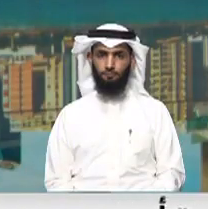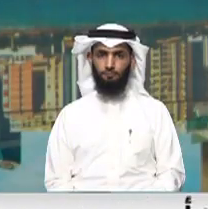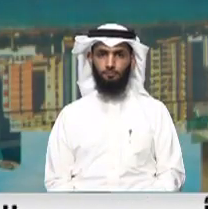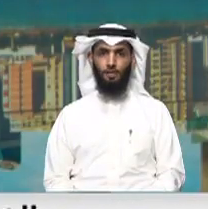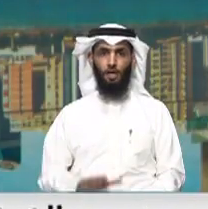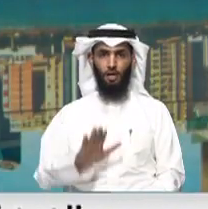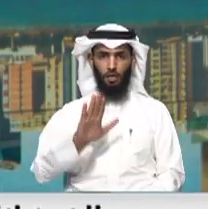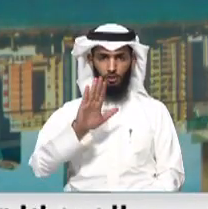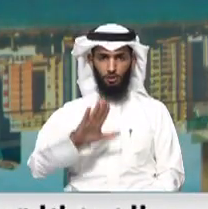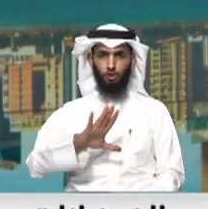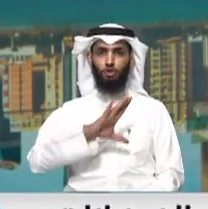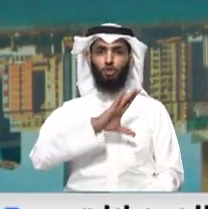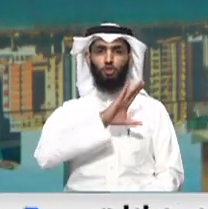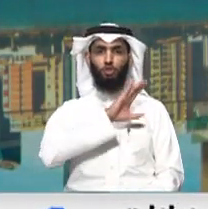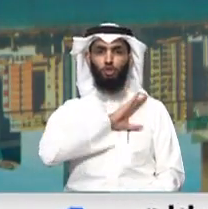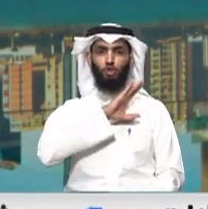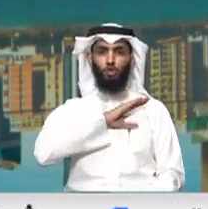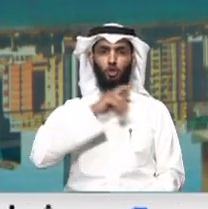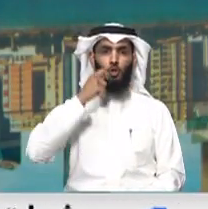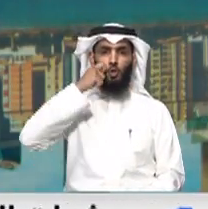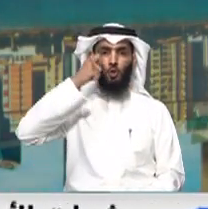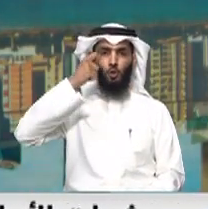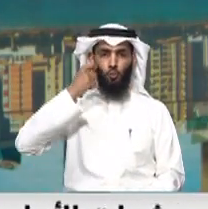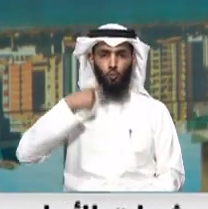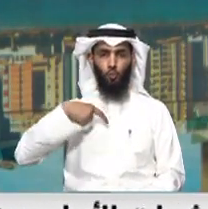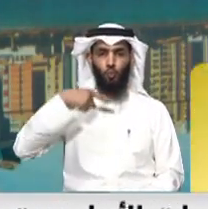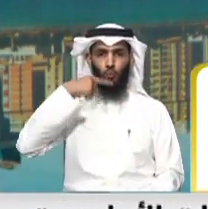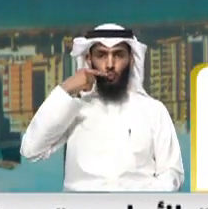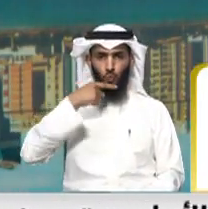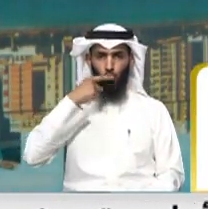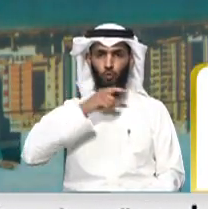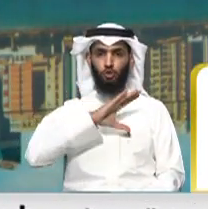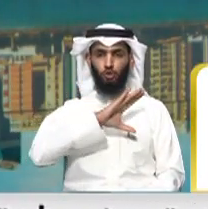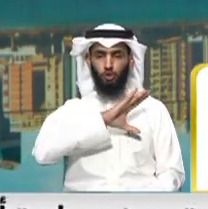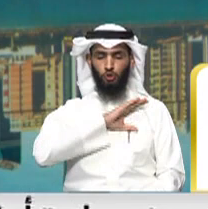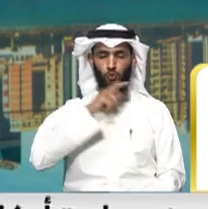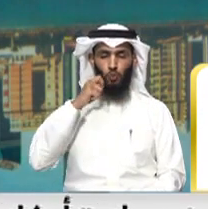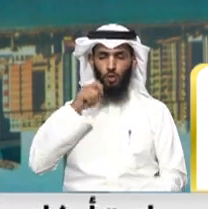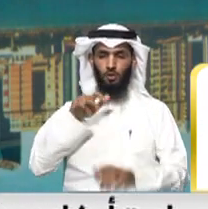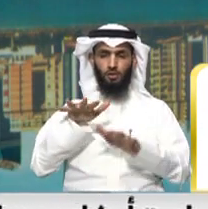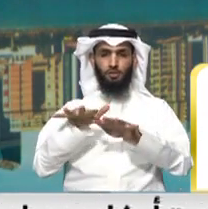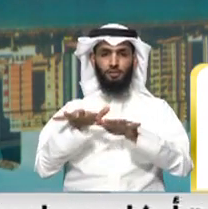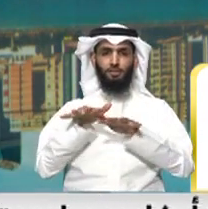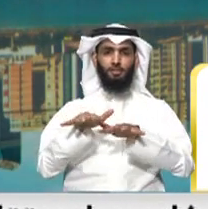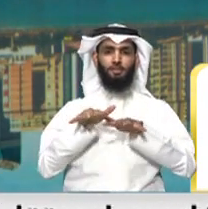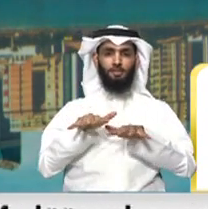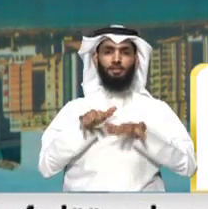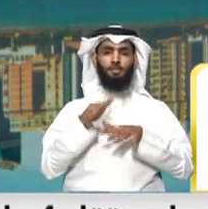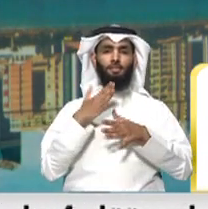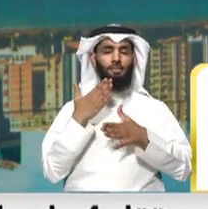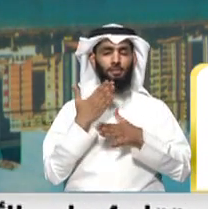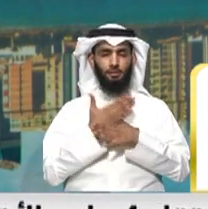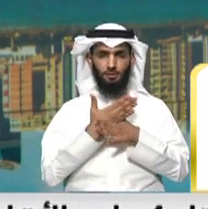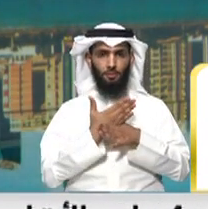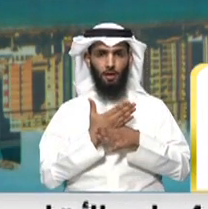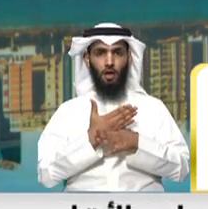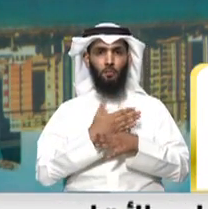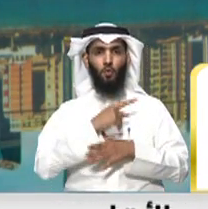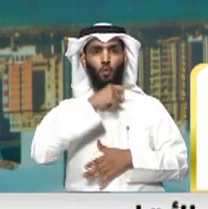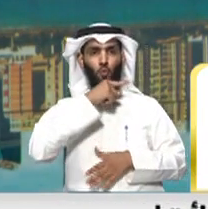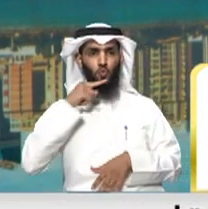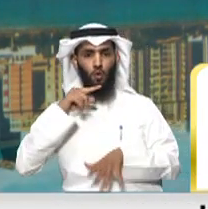اقر قائد الجيش الاوكراني بتراجع قواته شرقا حيث تهاجم القوات الروسيه على طول خط